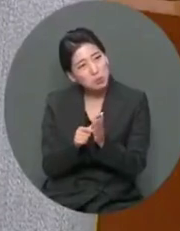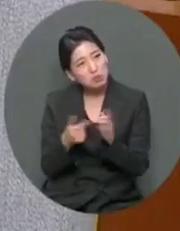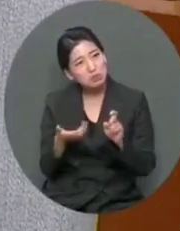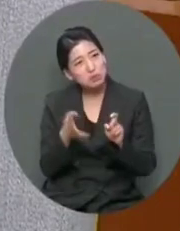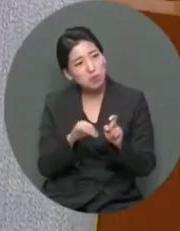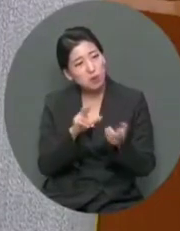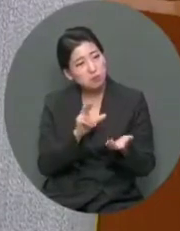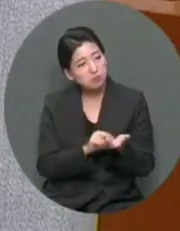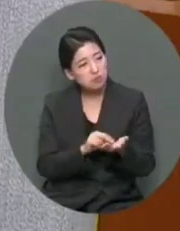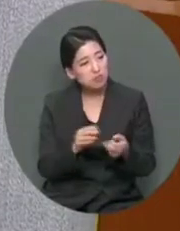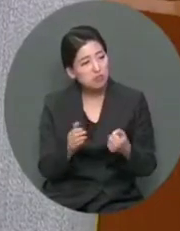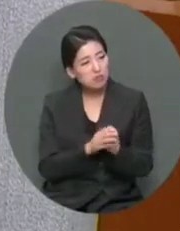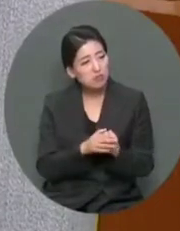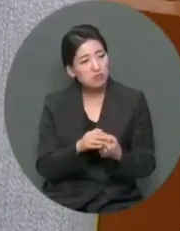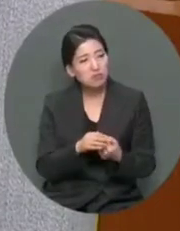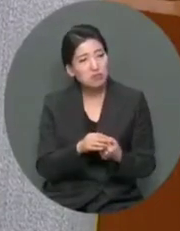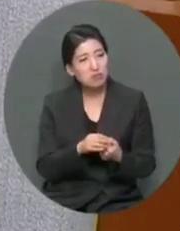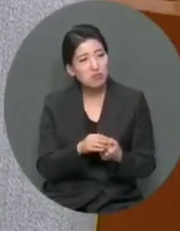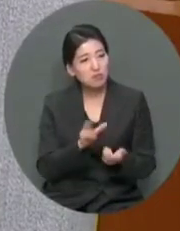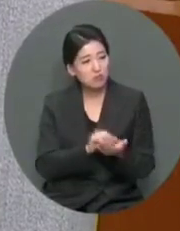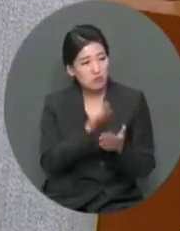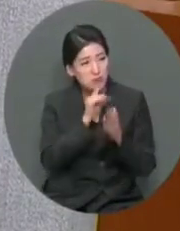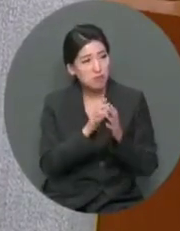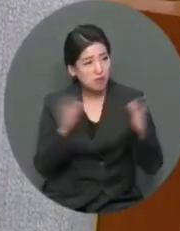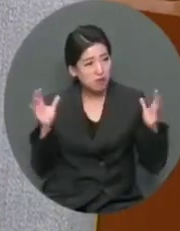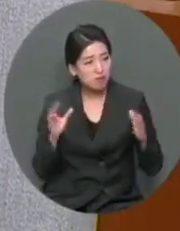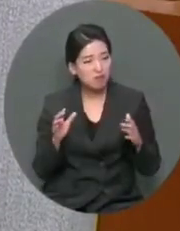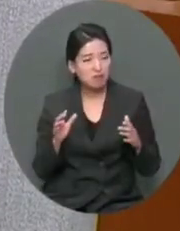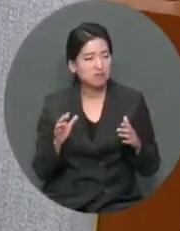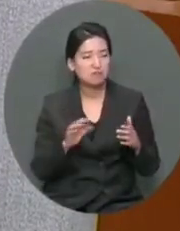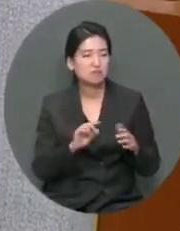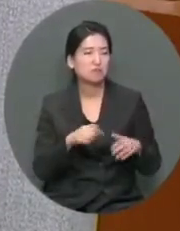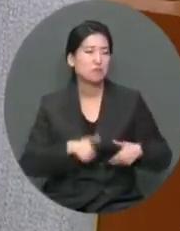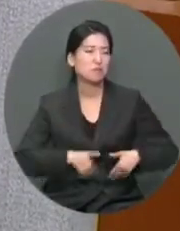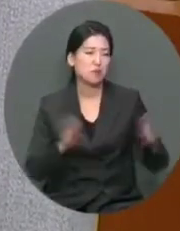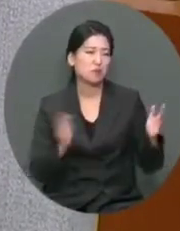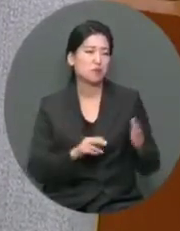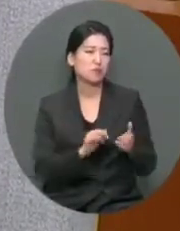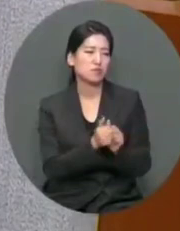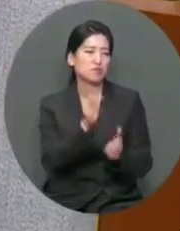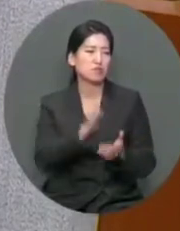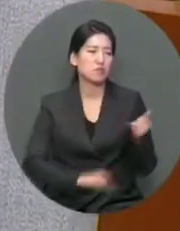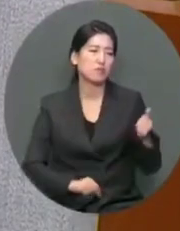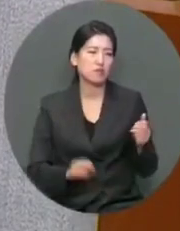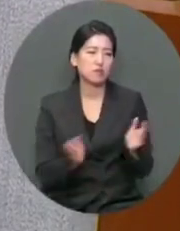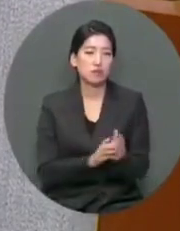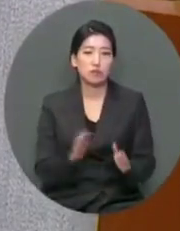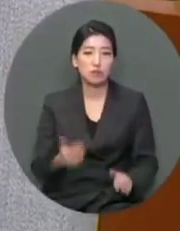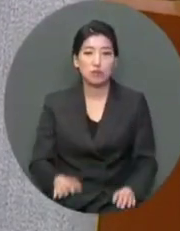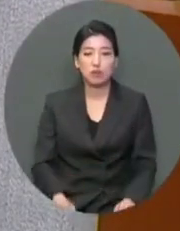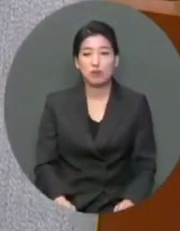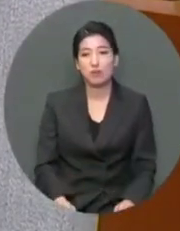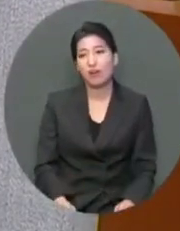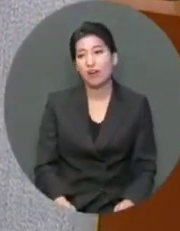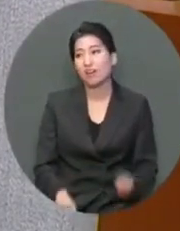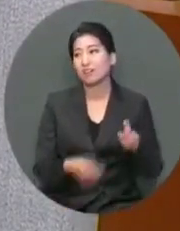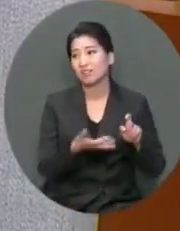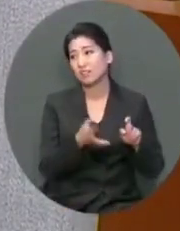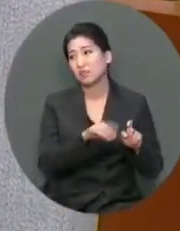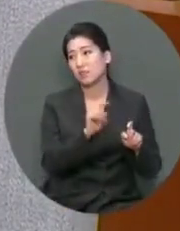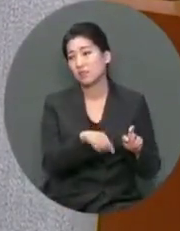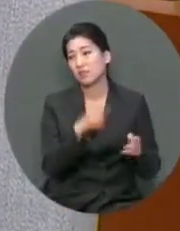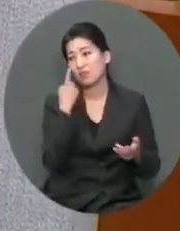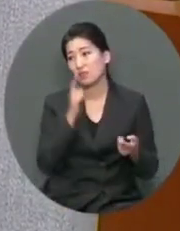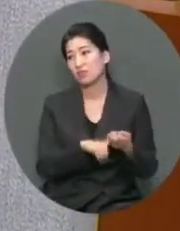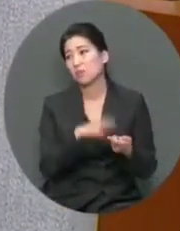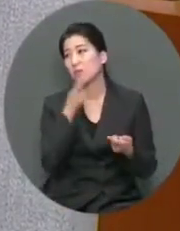하셨는데요. 그 처분은 알아서 할 일이시지만 나는 그 정도 재물에 관심 없는 듯한 태도 보이시는 것도